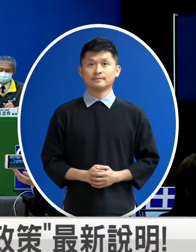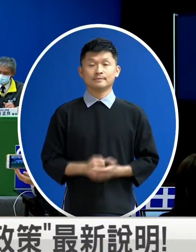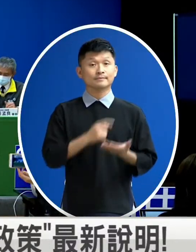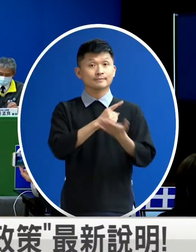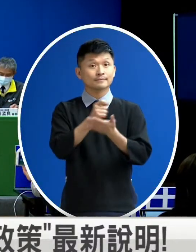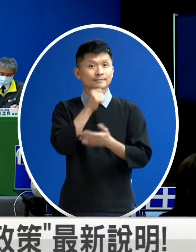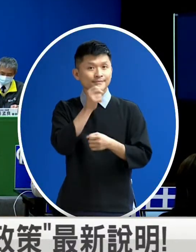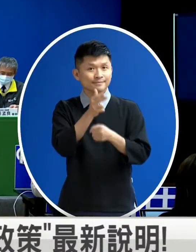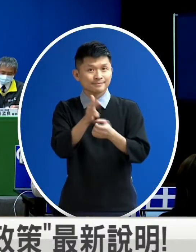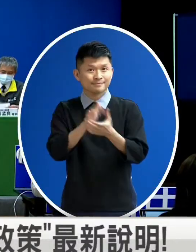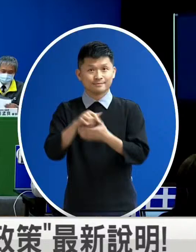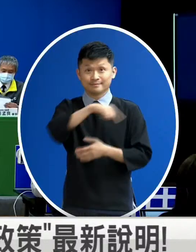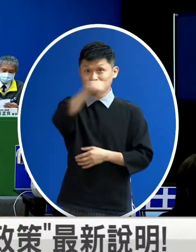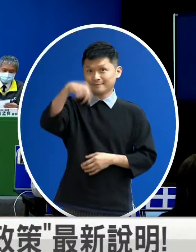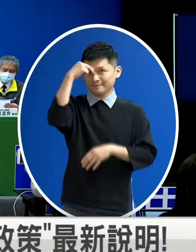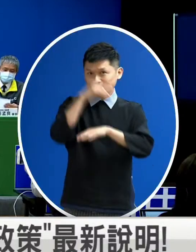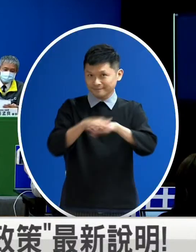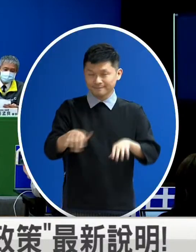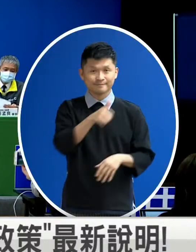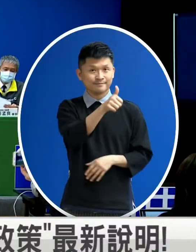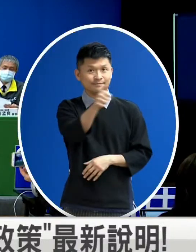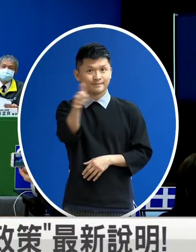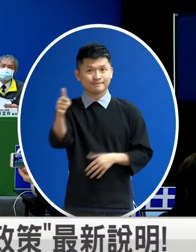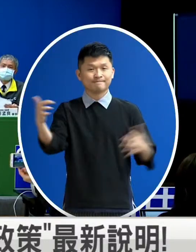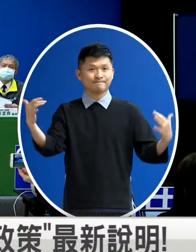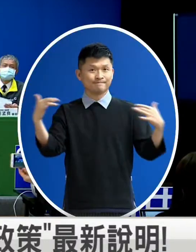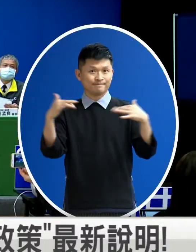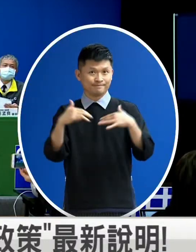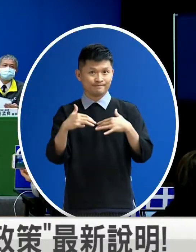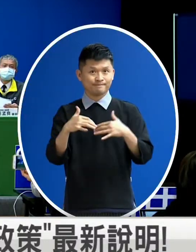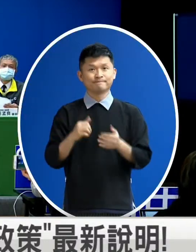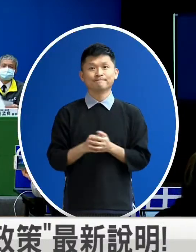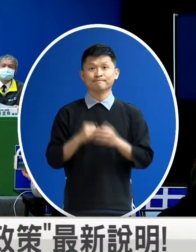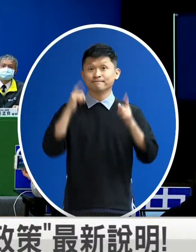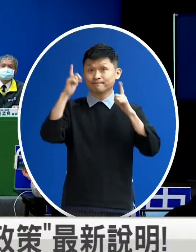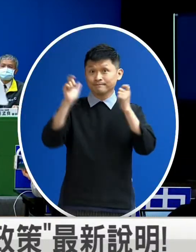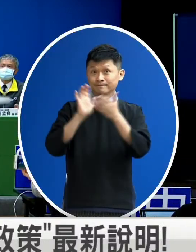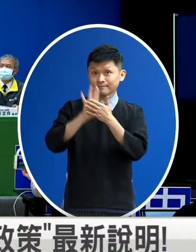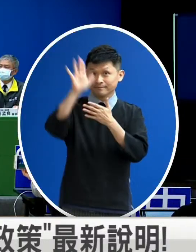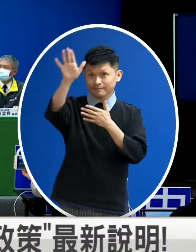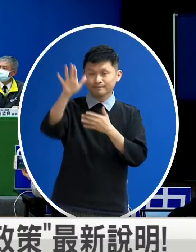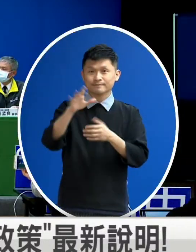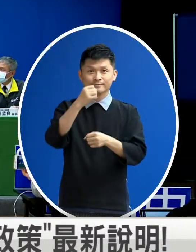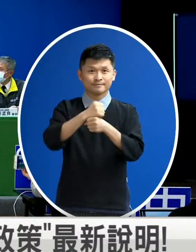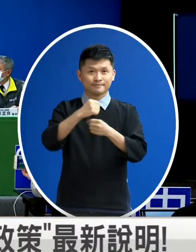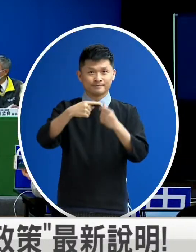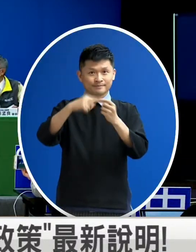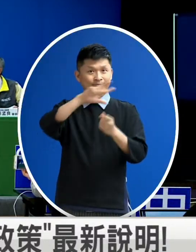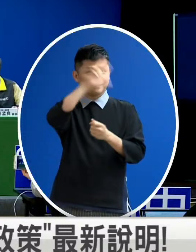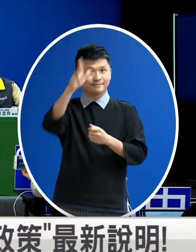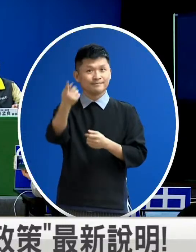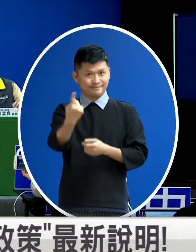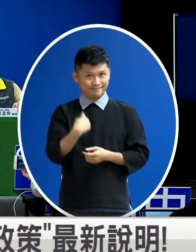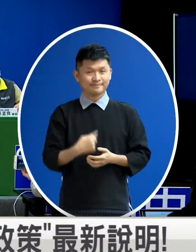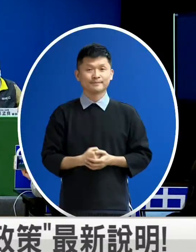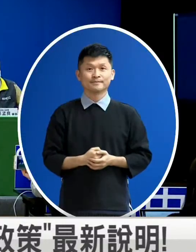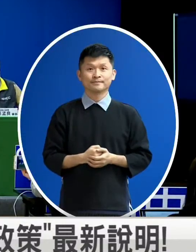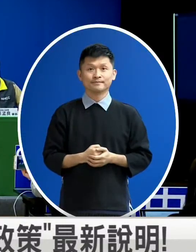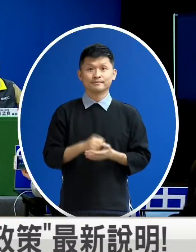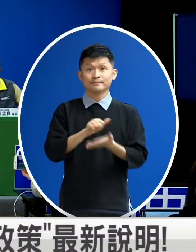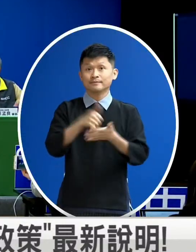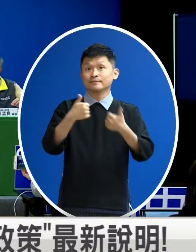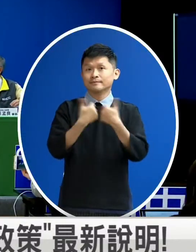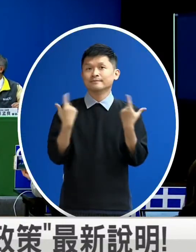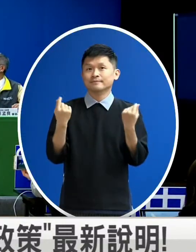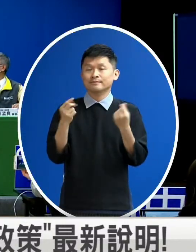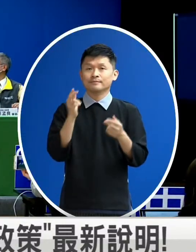好，我们各位媒体朋友们，大家午安。好，谢谢大家。好，在年后上班的第一天参加我们的记者会。那我们今天记者会还